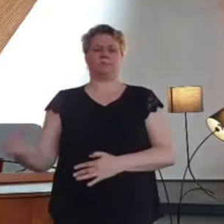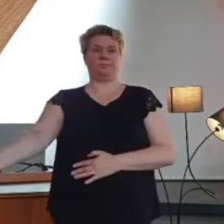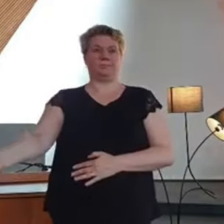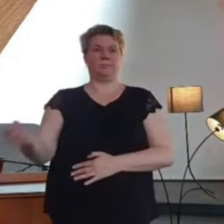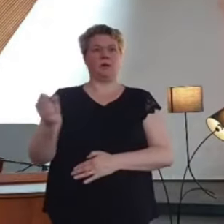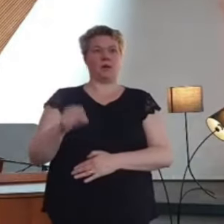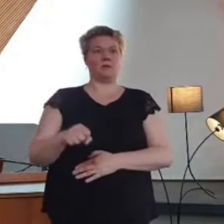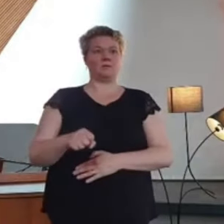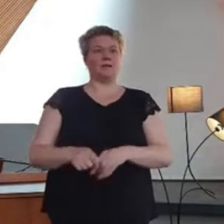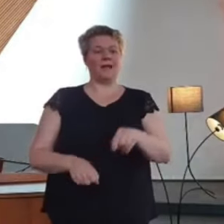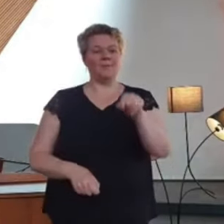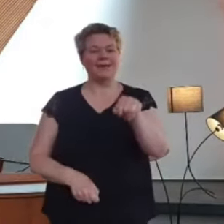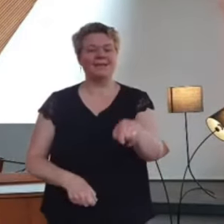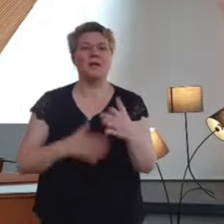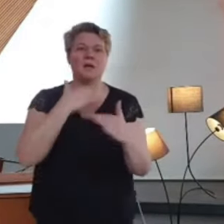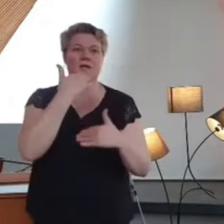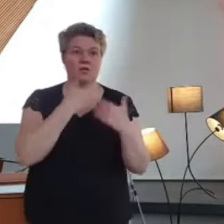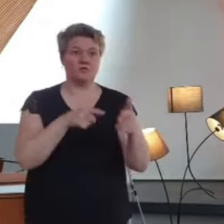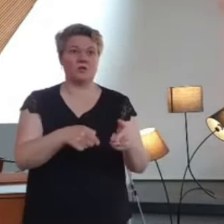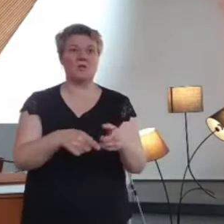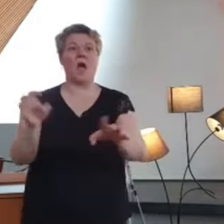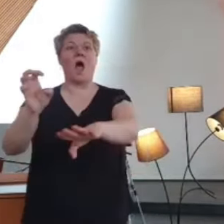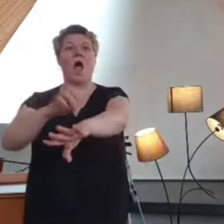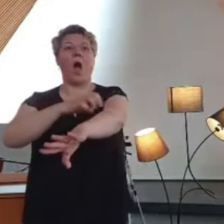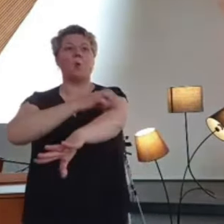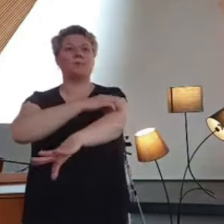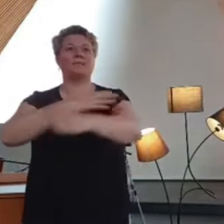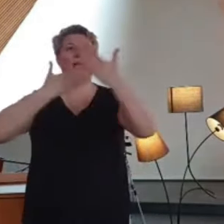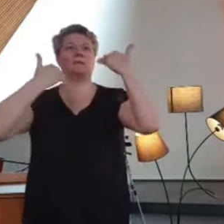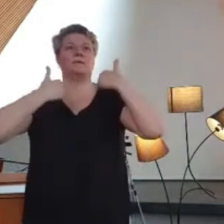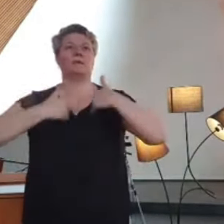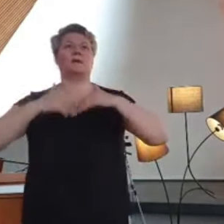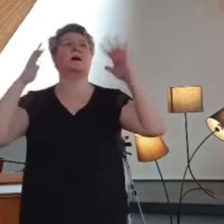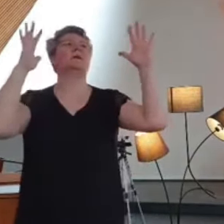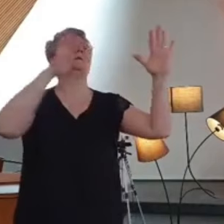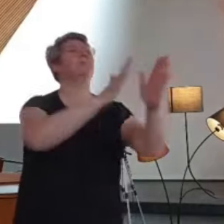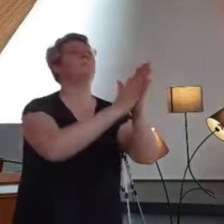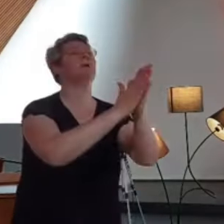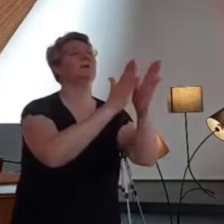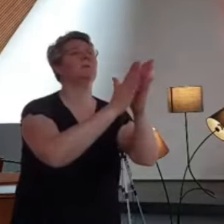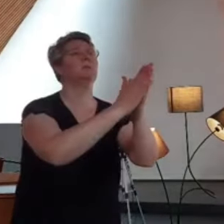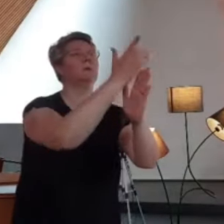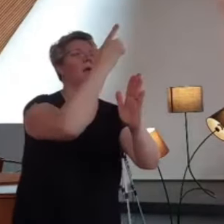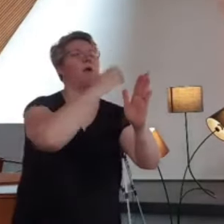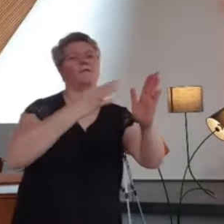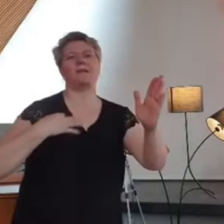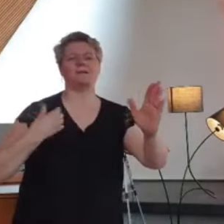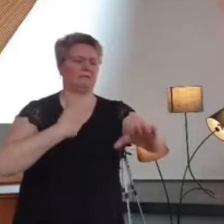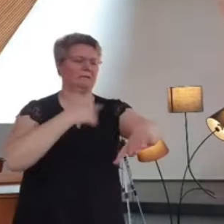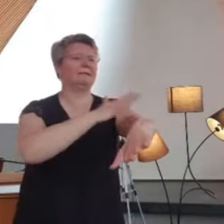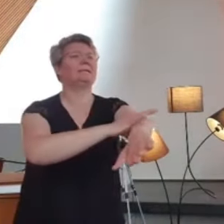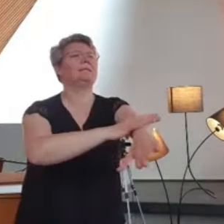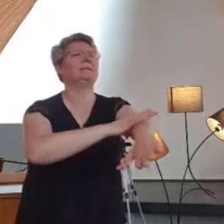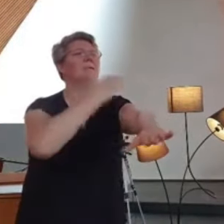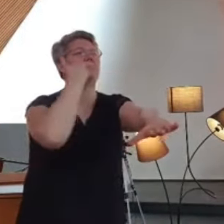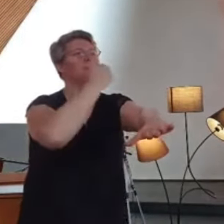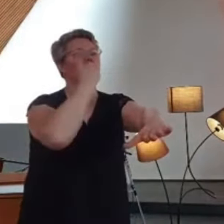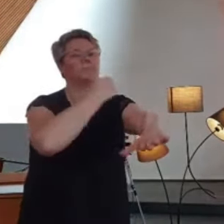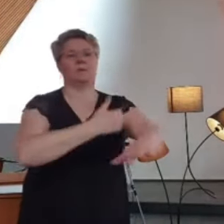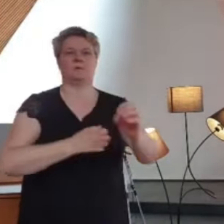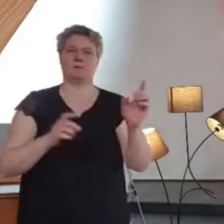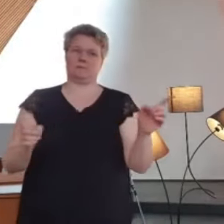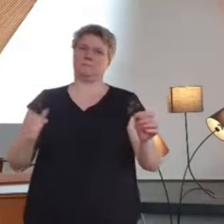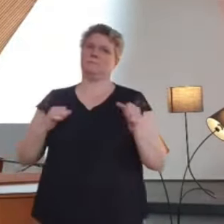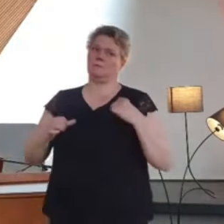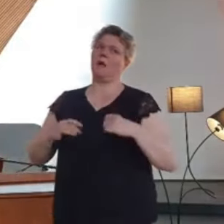wenn, so wie hier in der Geschichte, jemand zu ihm kommt und sagt, mach mich gesund, dann glaube ich, kann man